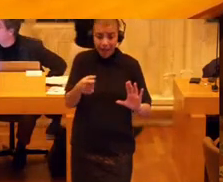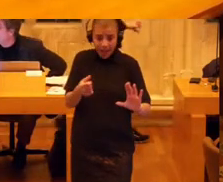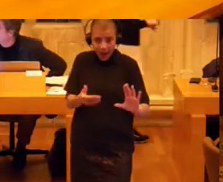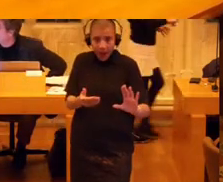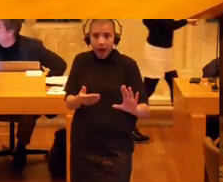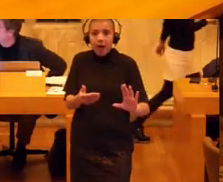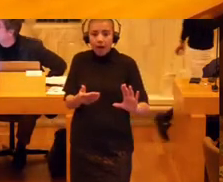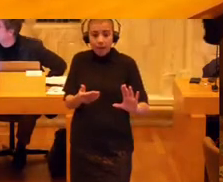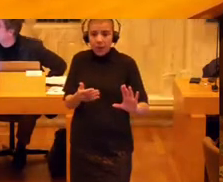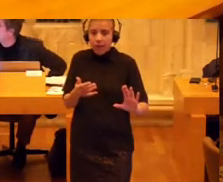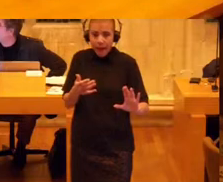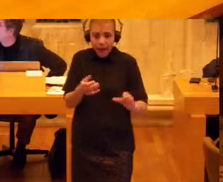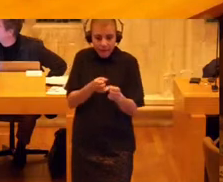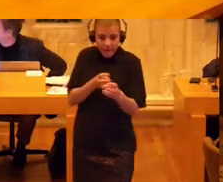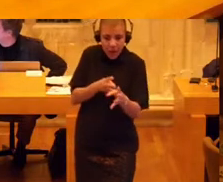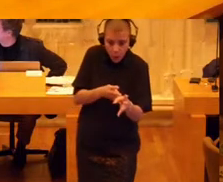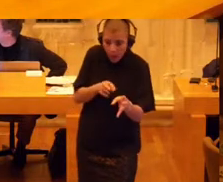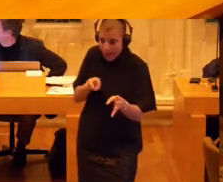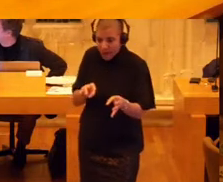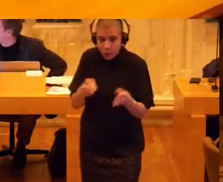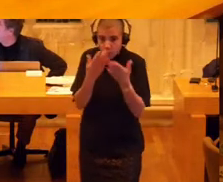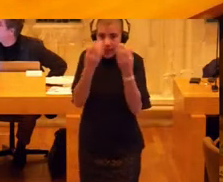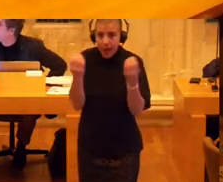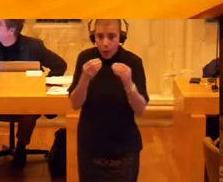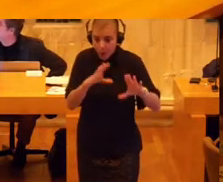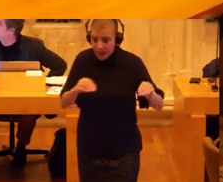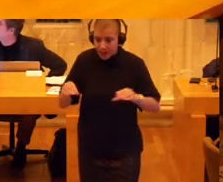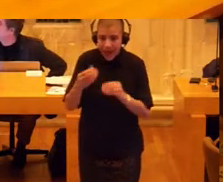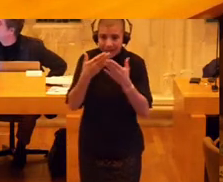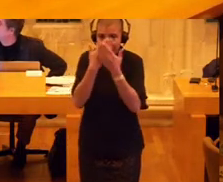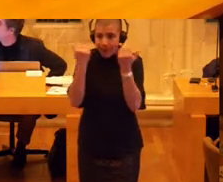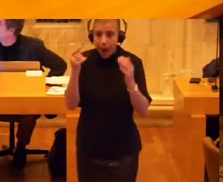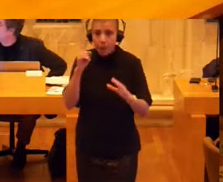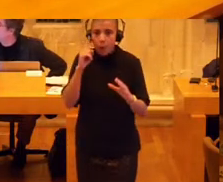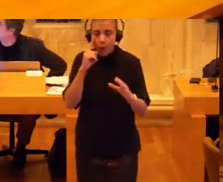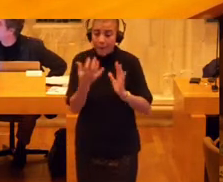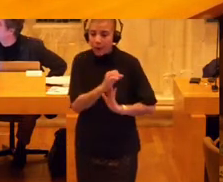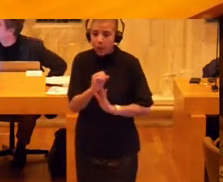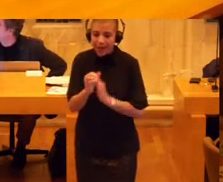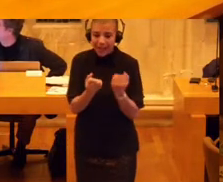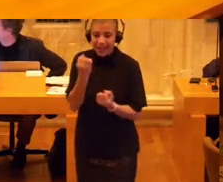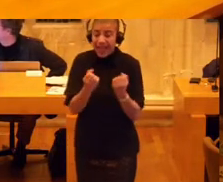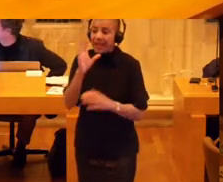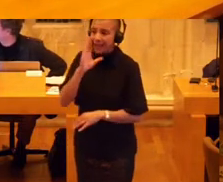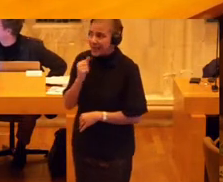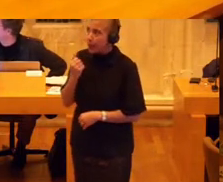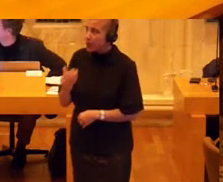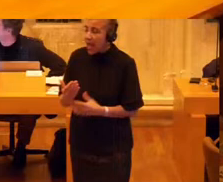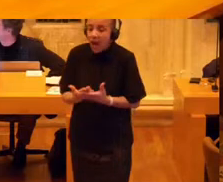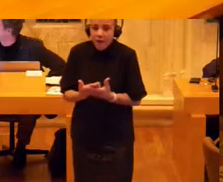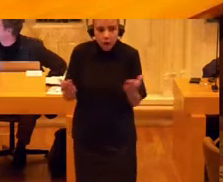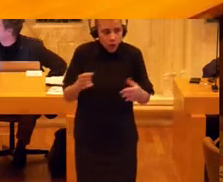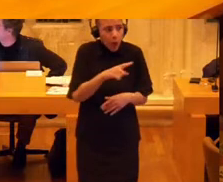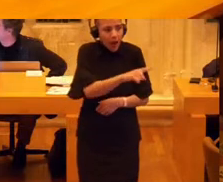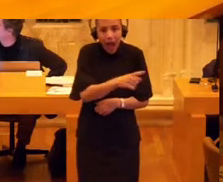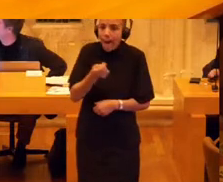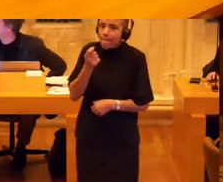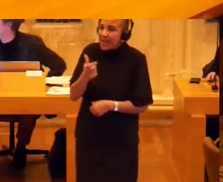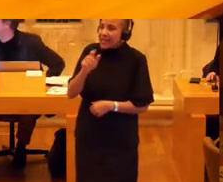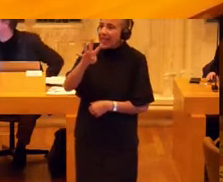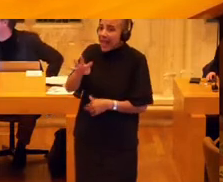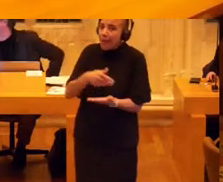ne savent pas vraiment où se positionner. Donc on crée les conflits de demain, Francis, en investissant 4 millions d'euros quand même, juste pour la piste cyclable, je mets de côté l'infrastructure sur les